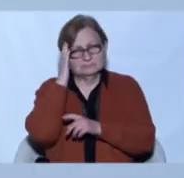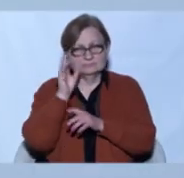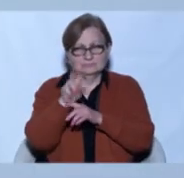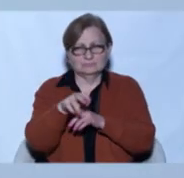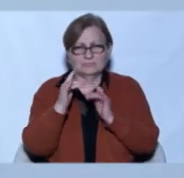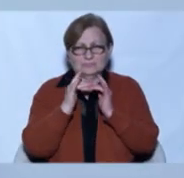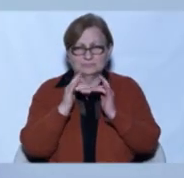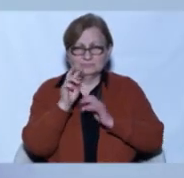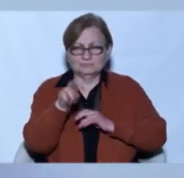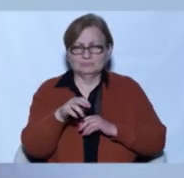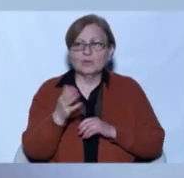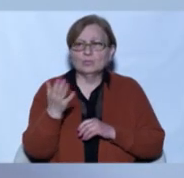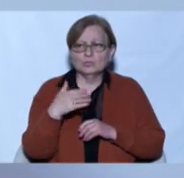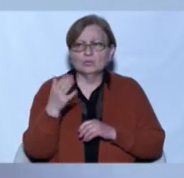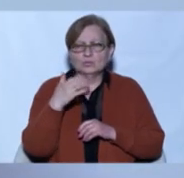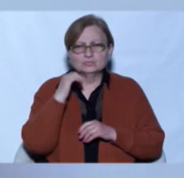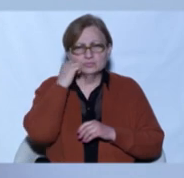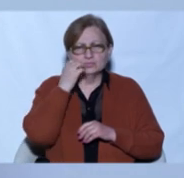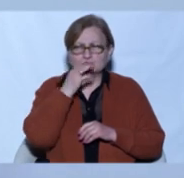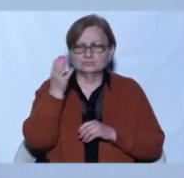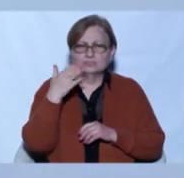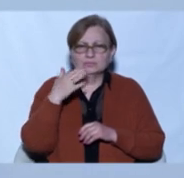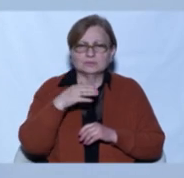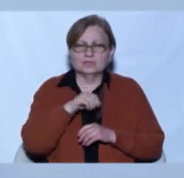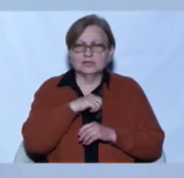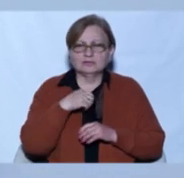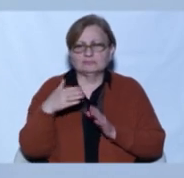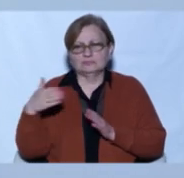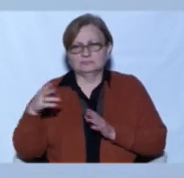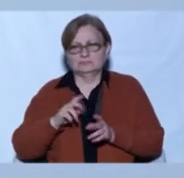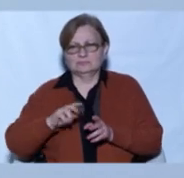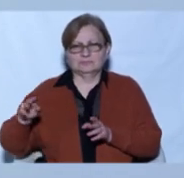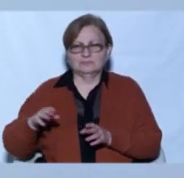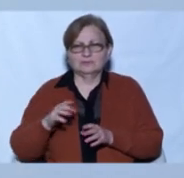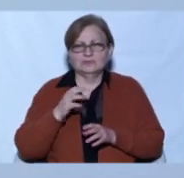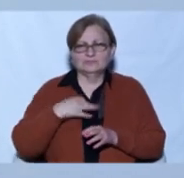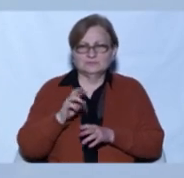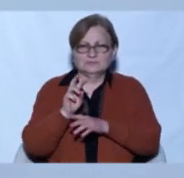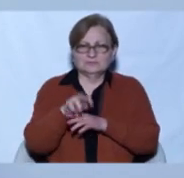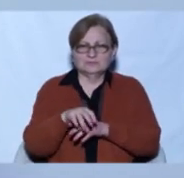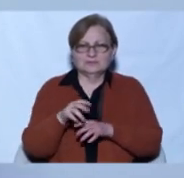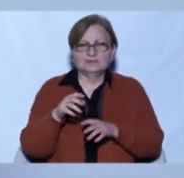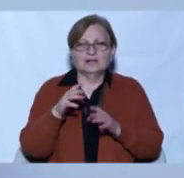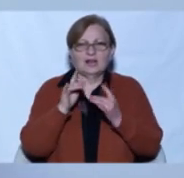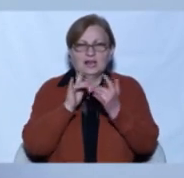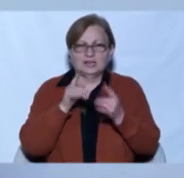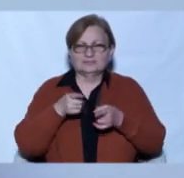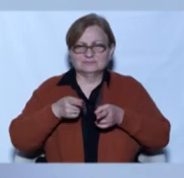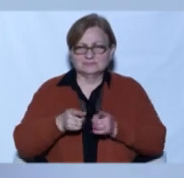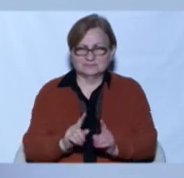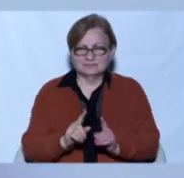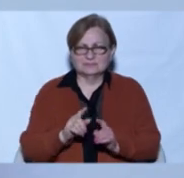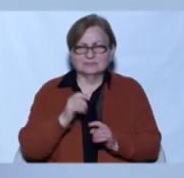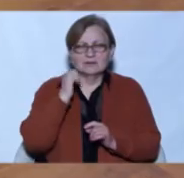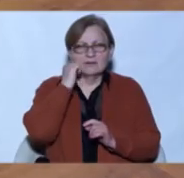მოდი ბაბუა, უპასუხა მოხუცმა და კედლისკენ მიიწია. შვილიშვილი მივიდა, ლოგინში შეუწვადა კედლისკენ